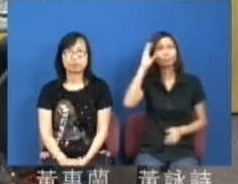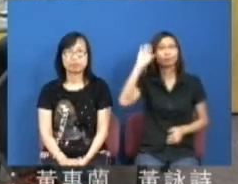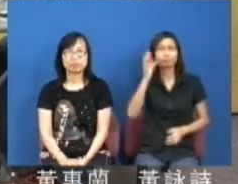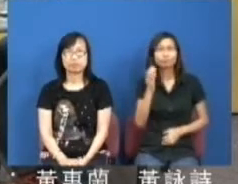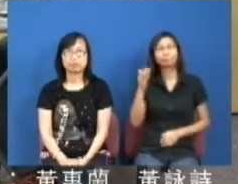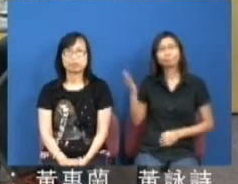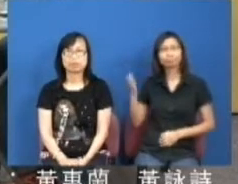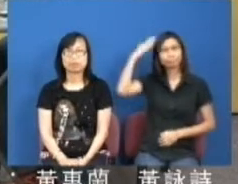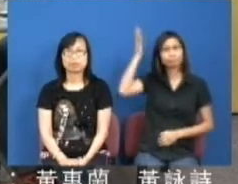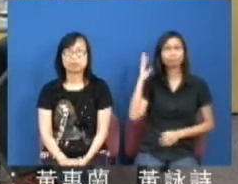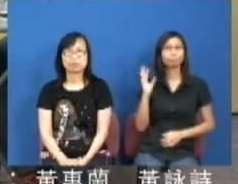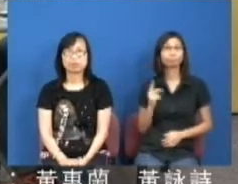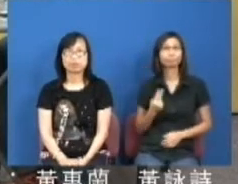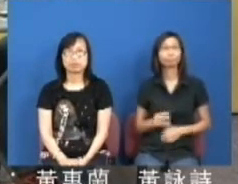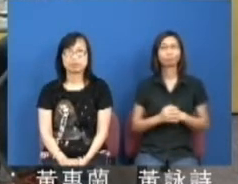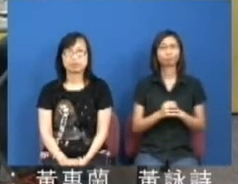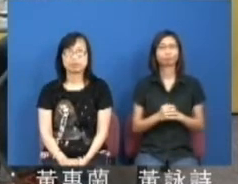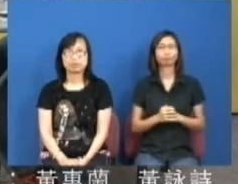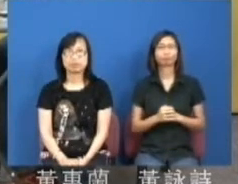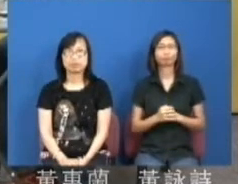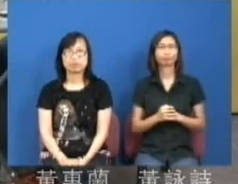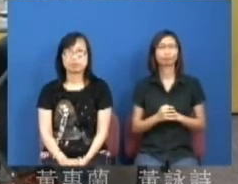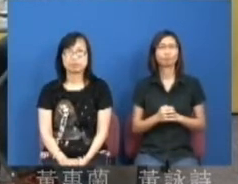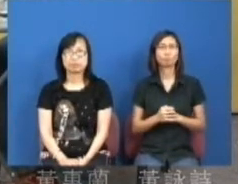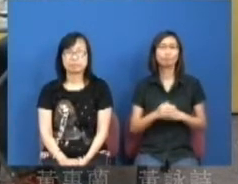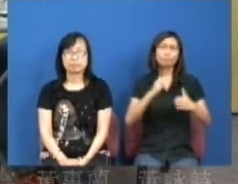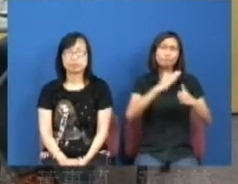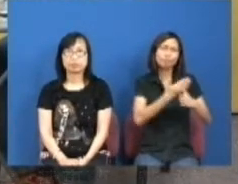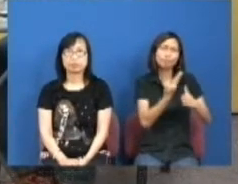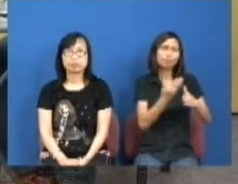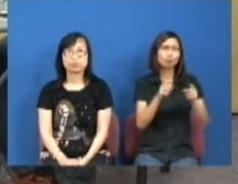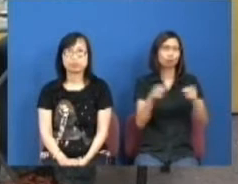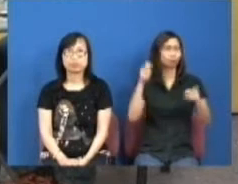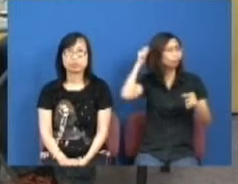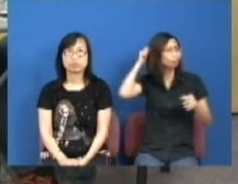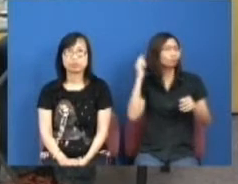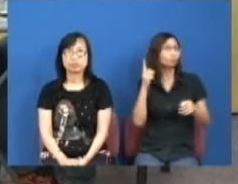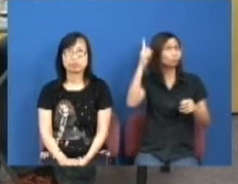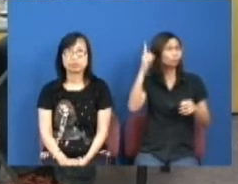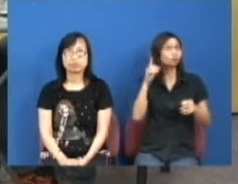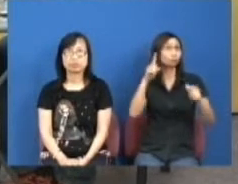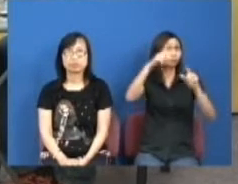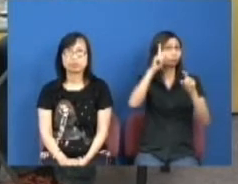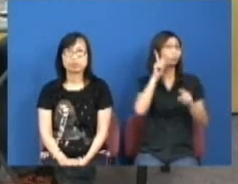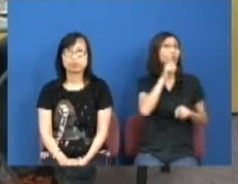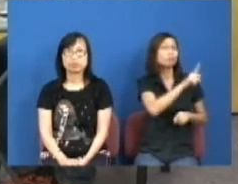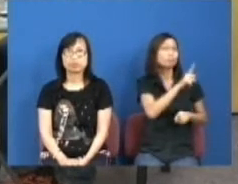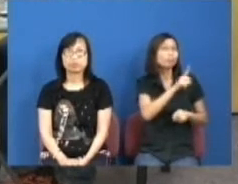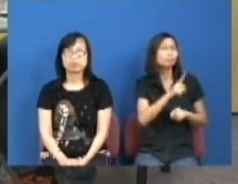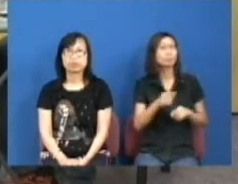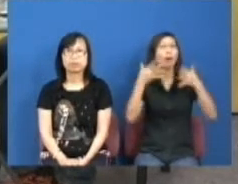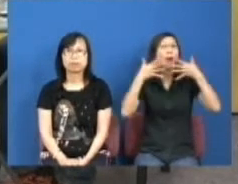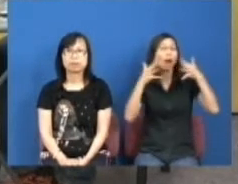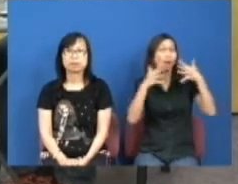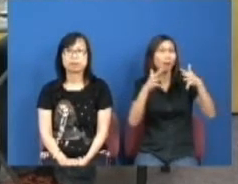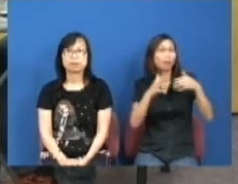埋阿慧兰啦。好啦，嗱，因为阿长毛上个礼拜都已经预告过佢请咗假，咁